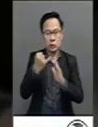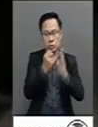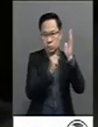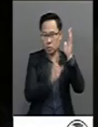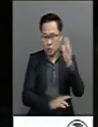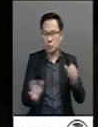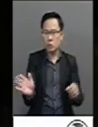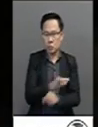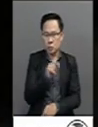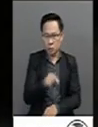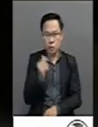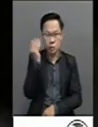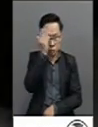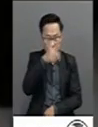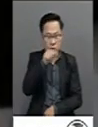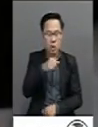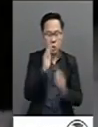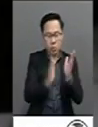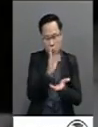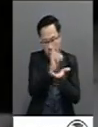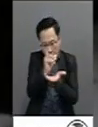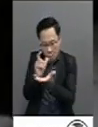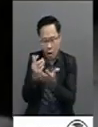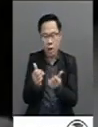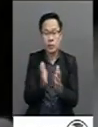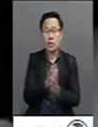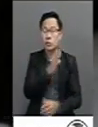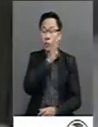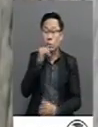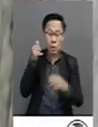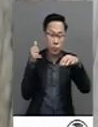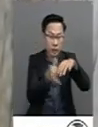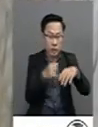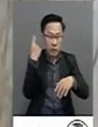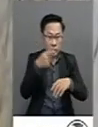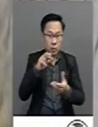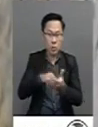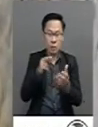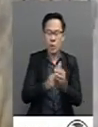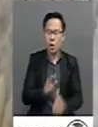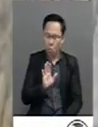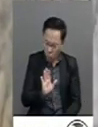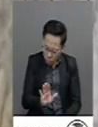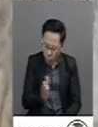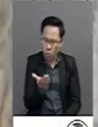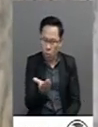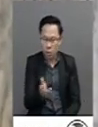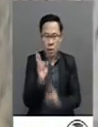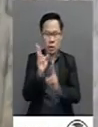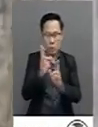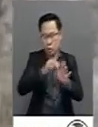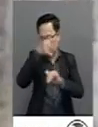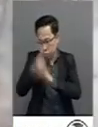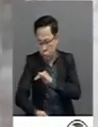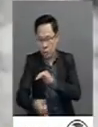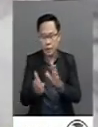ต่สวยจริงๆนะคะแล้วก็เห็นบรรยากาศที่คนไปถ่ายรูปกันแต่ว่าฝากคุณผู้ชมนิดนึงเวลาไปถ่ายรูปตามหน้าผาต่างๆเนี่ยต้องระมัดระวังเพราะว่าบางค